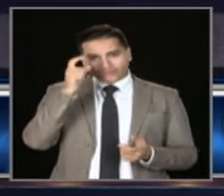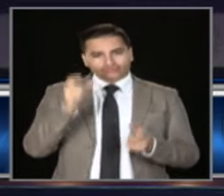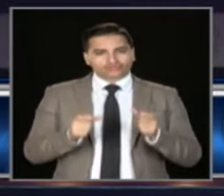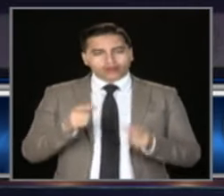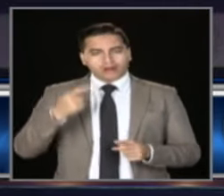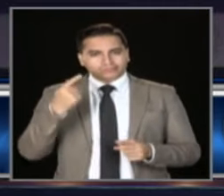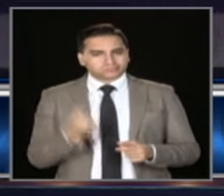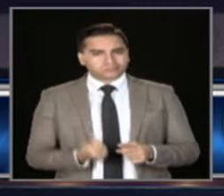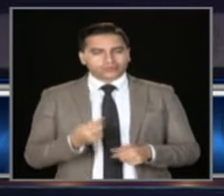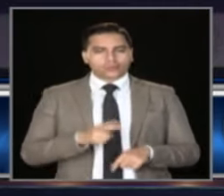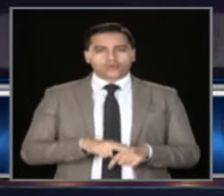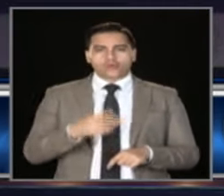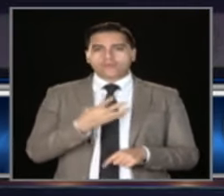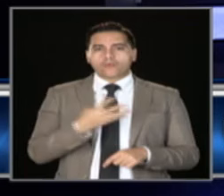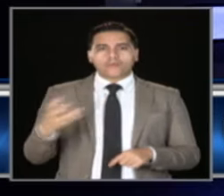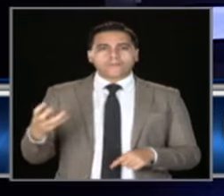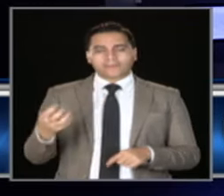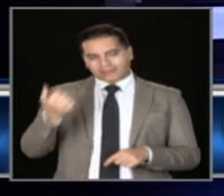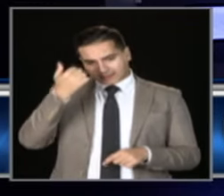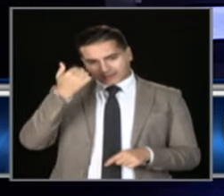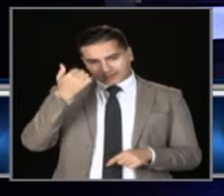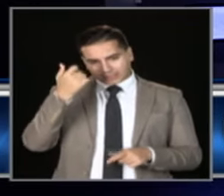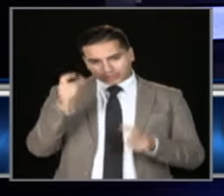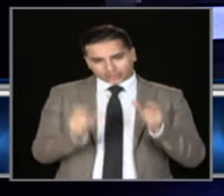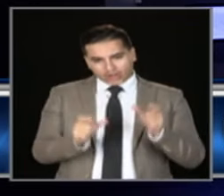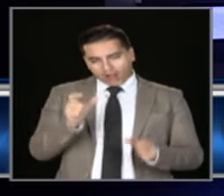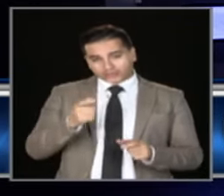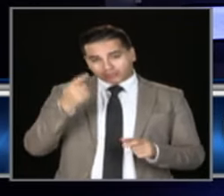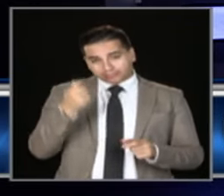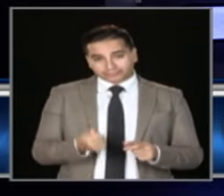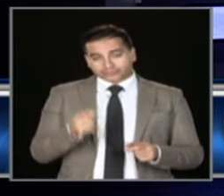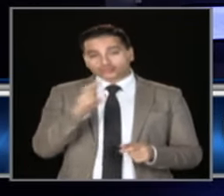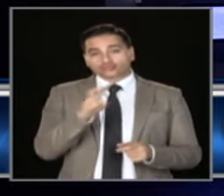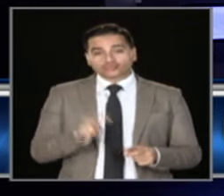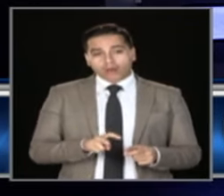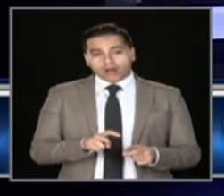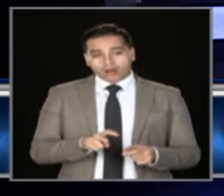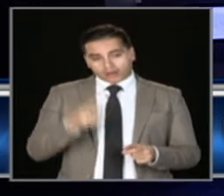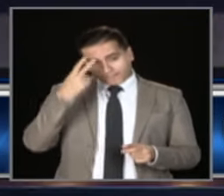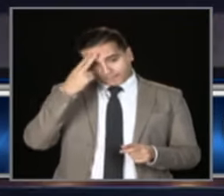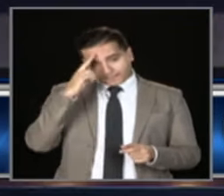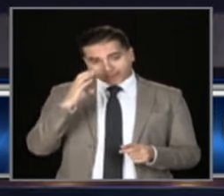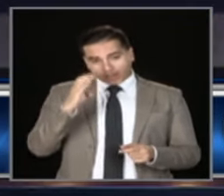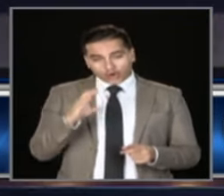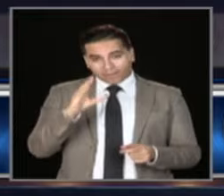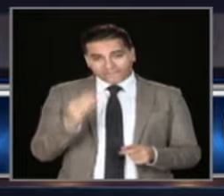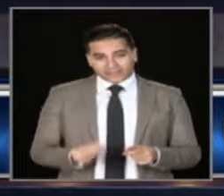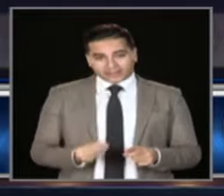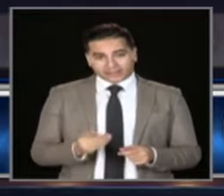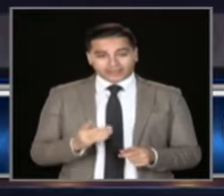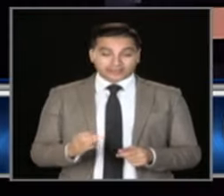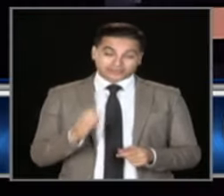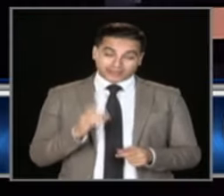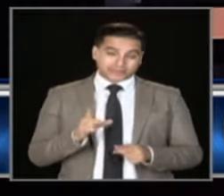و400 مليونير مليونير بالدولار اجابتك جنوب افريقيا ان شاء الله جنوب افريقيا